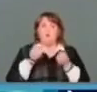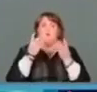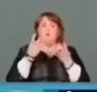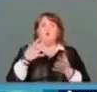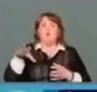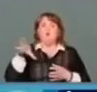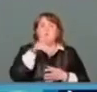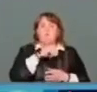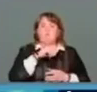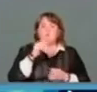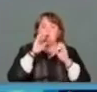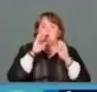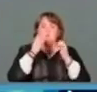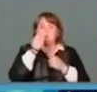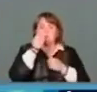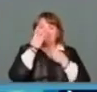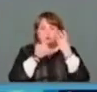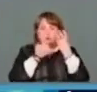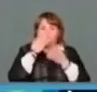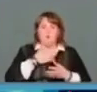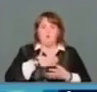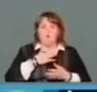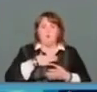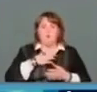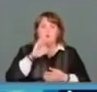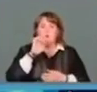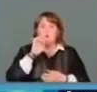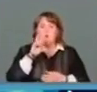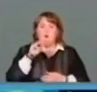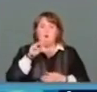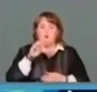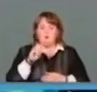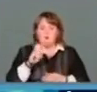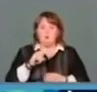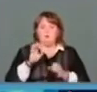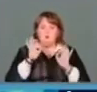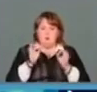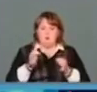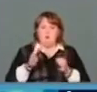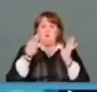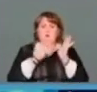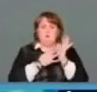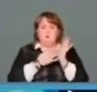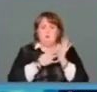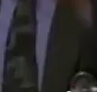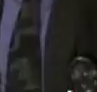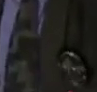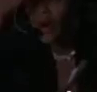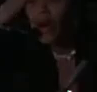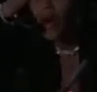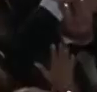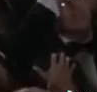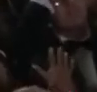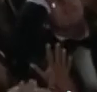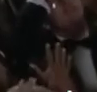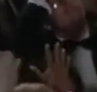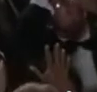Сколько всего цветов в нашем букете? Молодцы, 9 цветов.